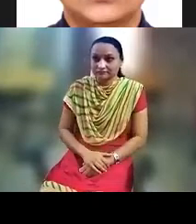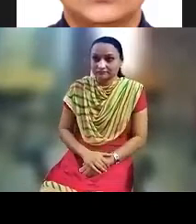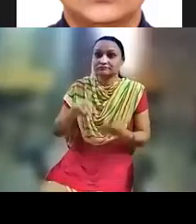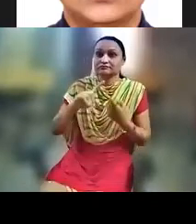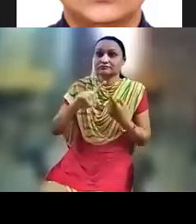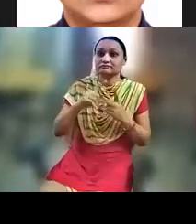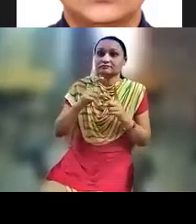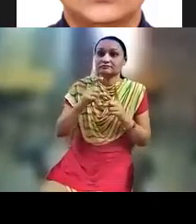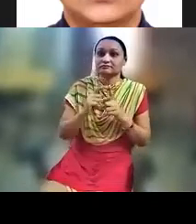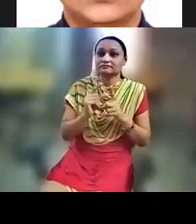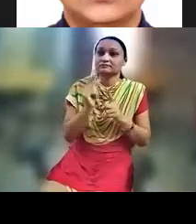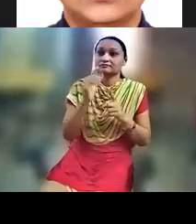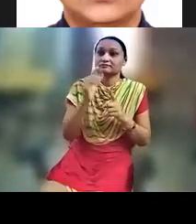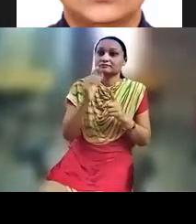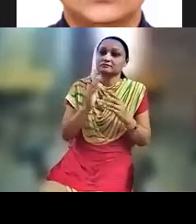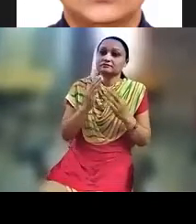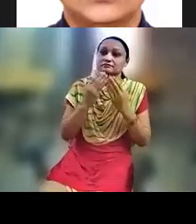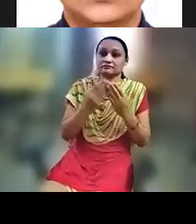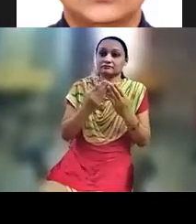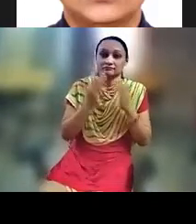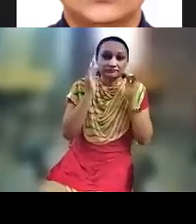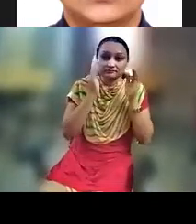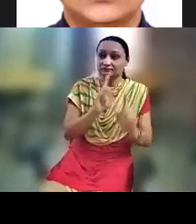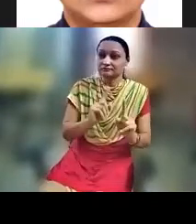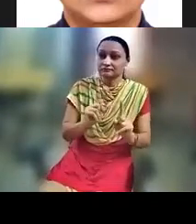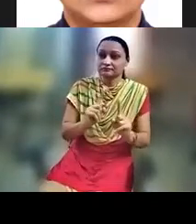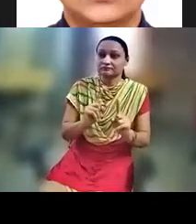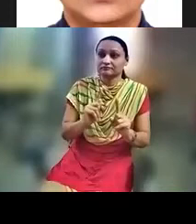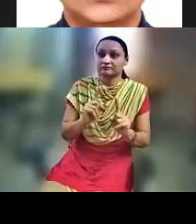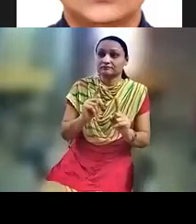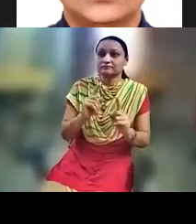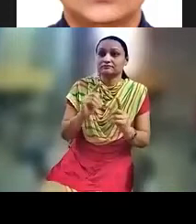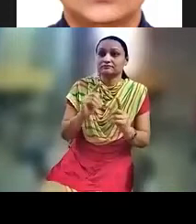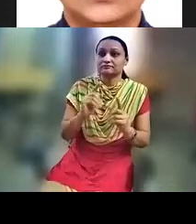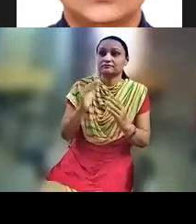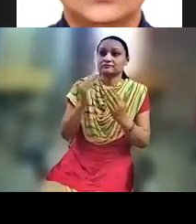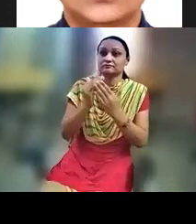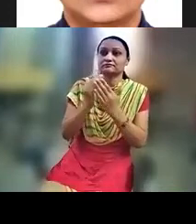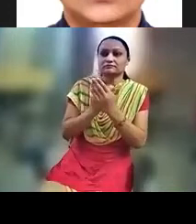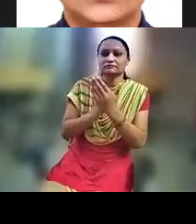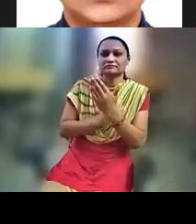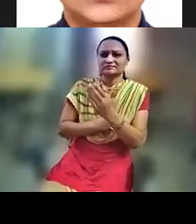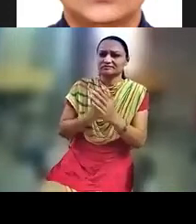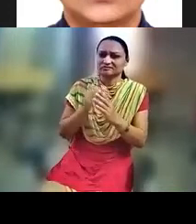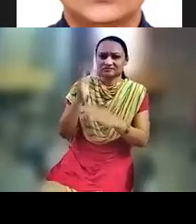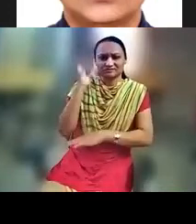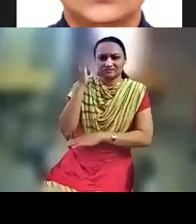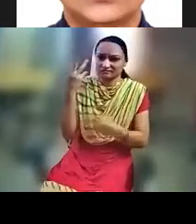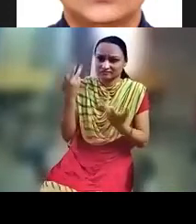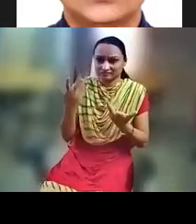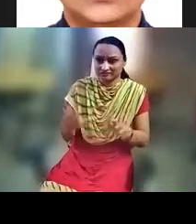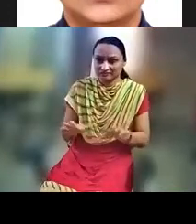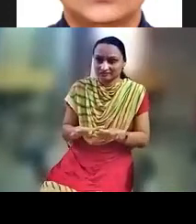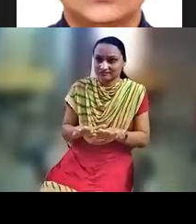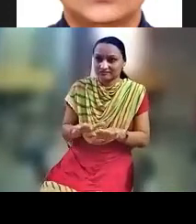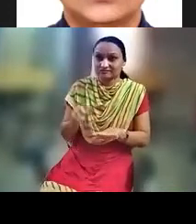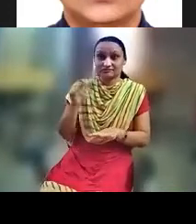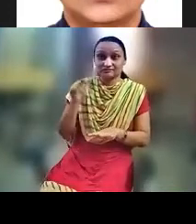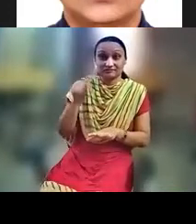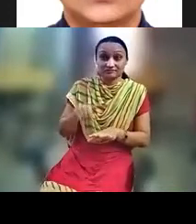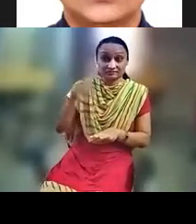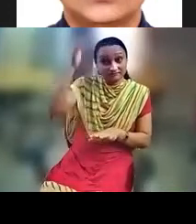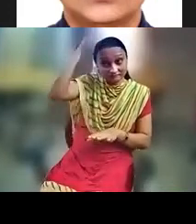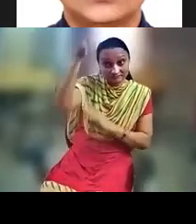पे मैं पूरा नहीं फोकस करूंगी क्योंकि मैं शेड्यूल देख रही थी एजुकेशन पे, तो आपकी बहुत सारी टॉक्स हो गई हैं. मैं ज्यादातर मेंटल हेल्थ